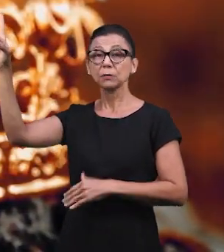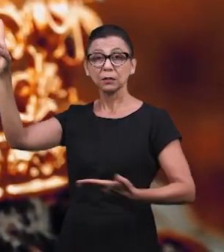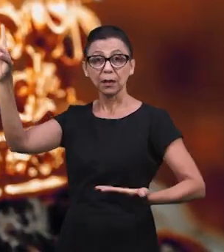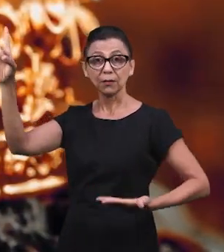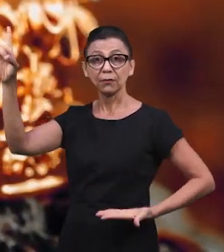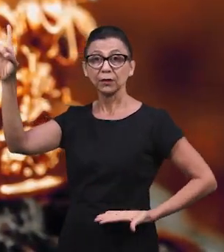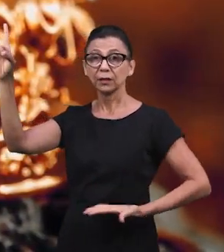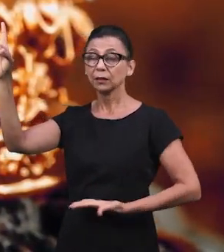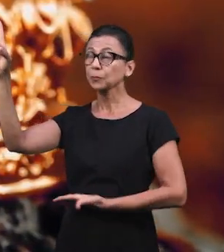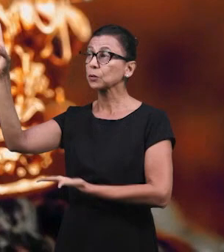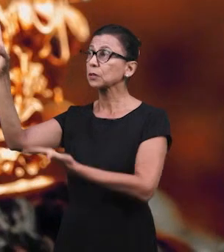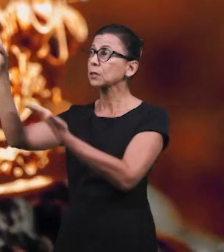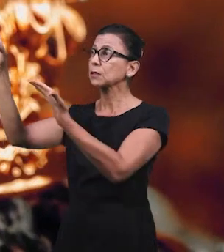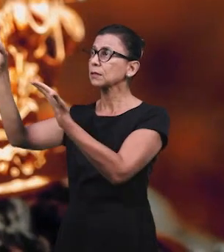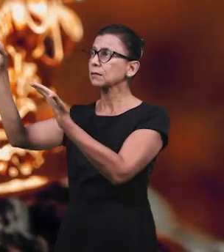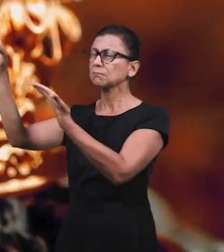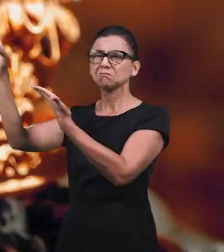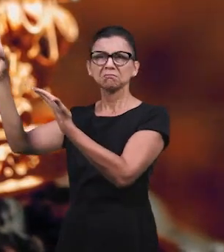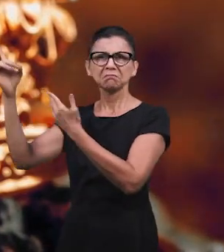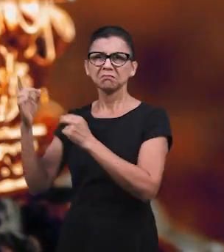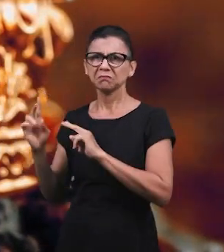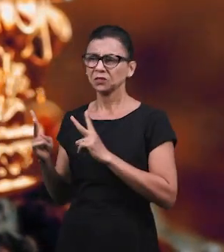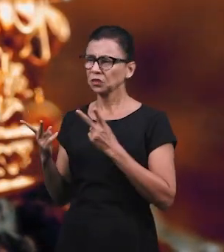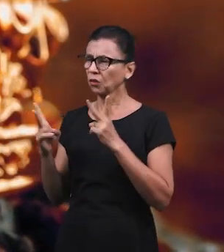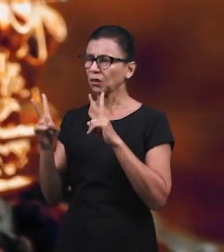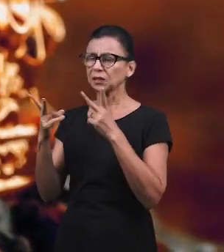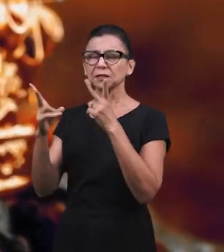дает нам всегда победу.